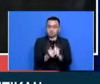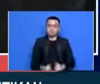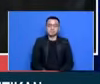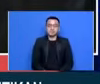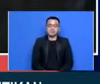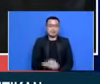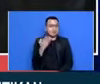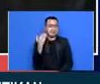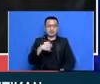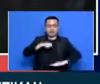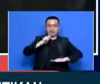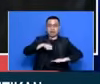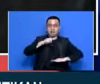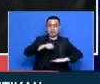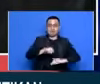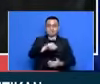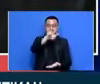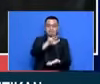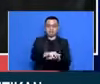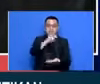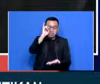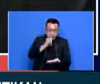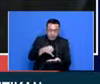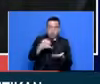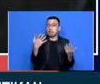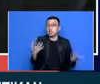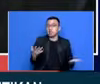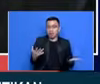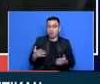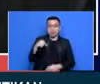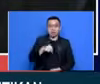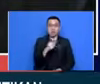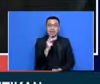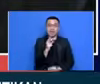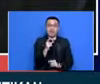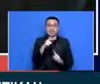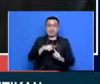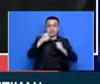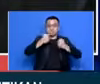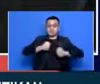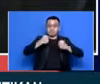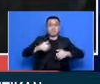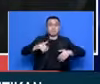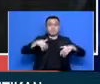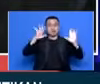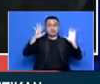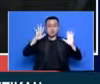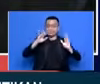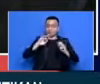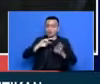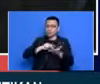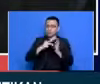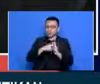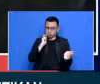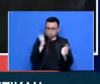majelis hakim ini apakah ada kemungkinan untuk putusanonis terhadap ronalanur ini dianulir atau bagaimana Prof ya Kalau